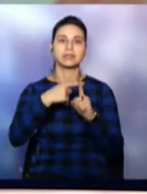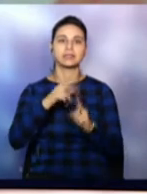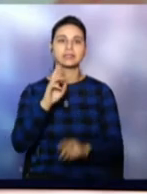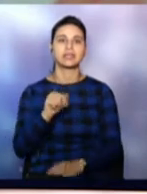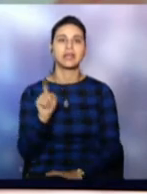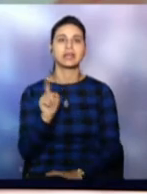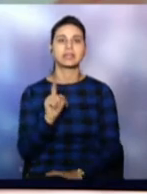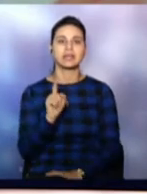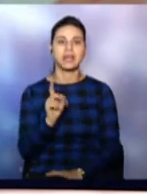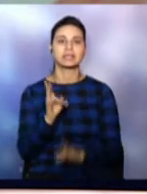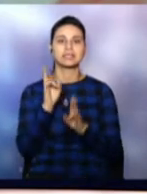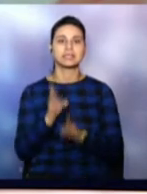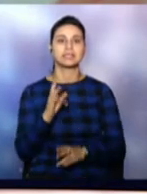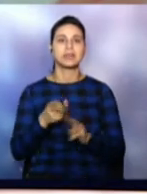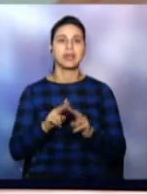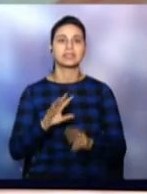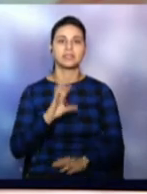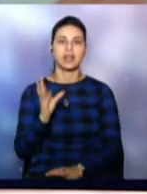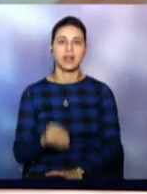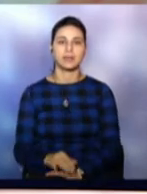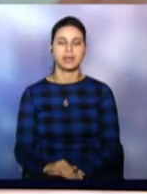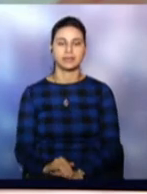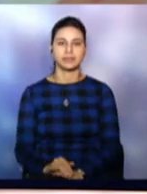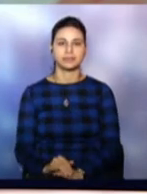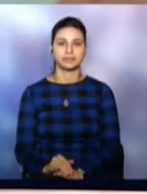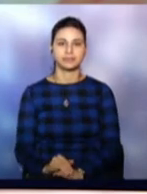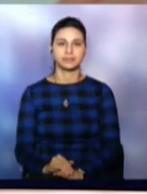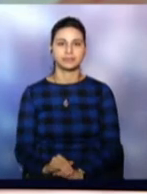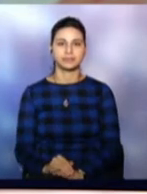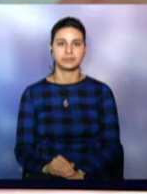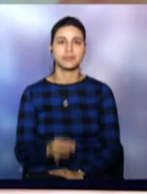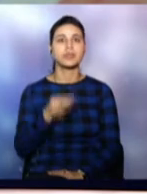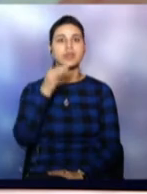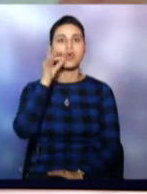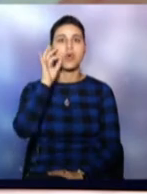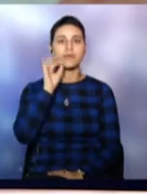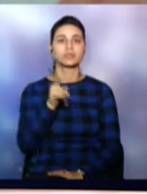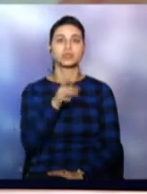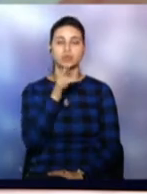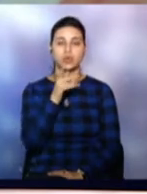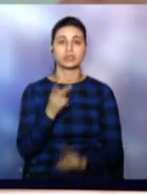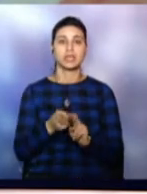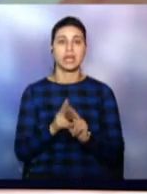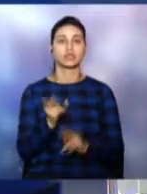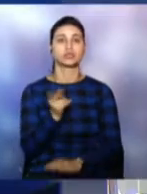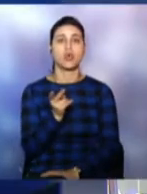ვთქვათ ზიანს იწევს ეს ყველაფერი. აი კოფეინის შემთხვევაში ეს ორივე